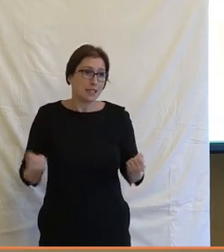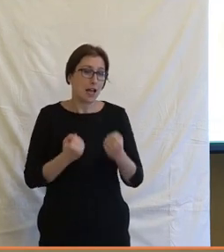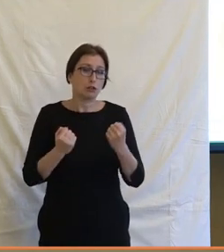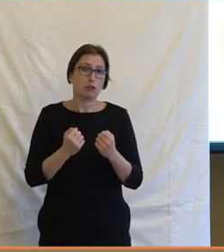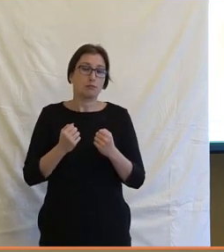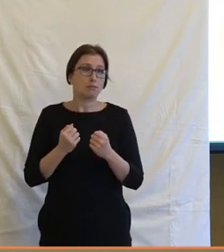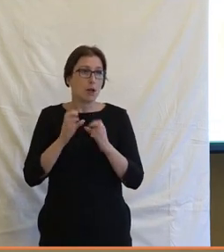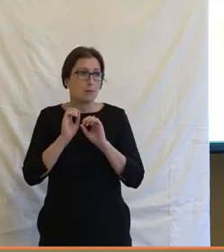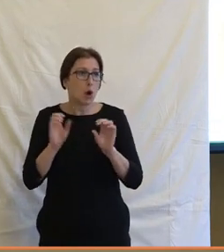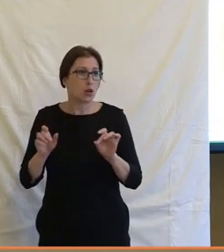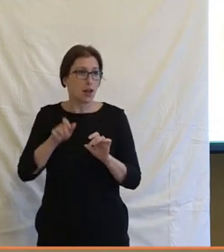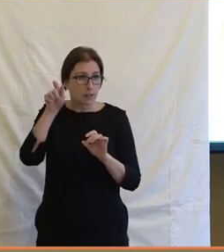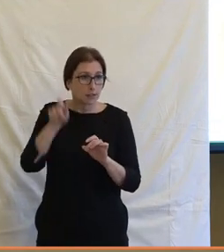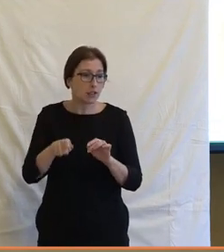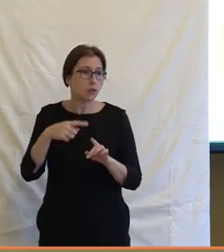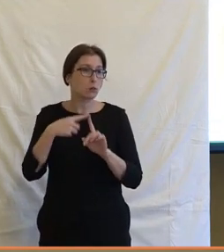to,